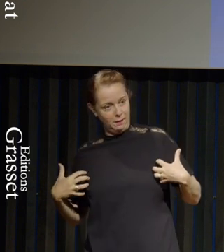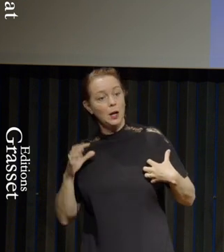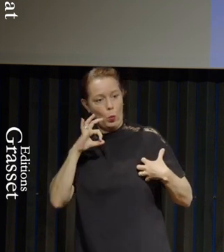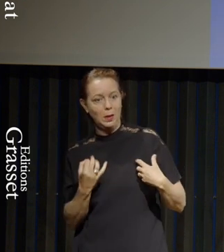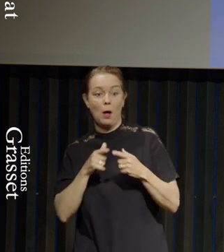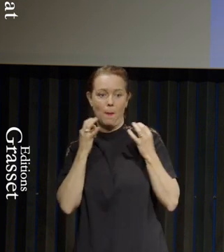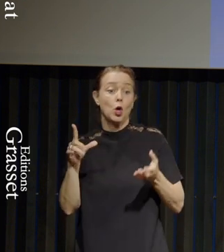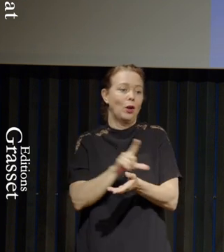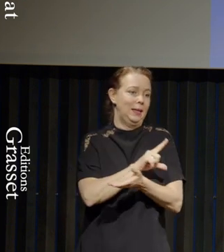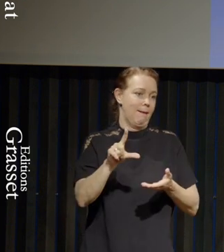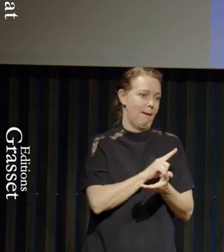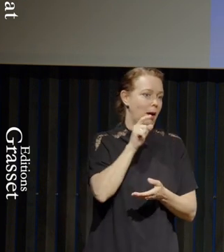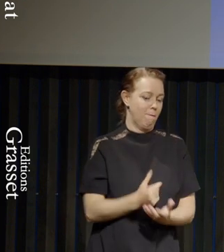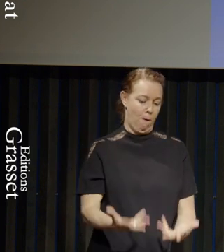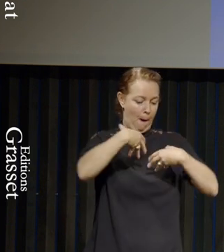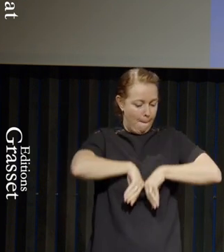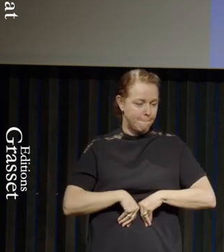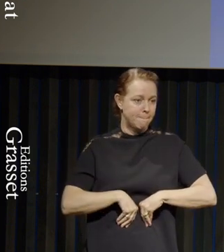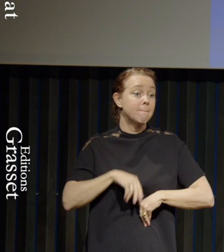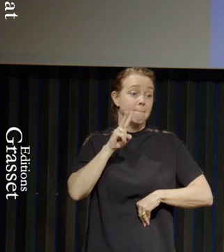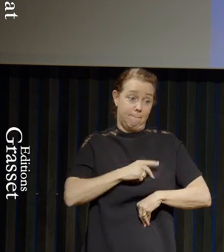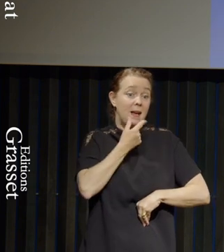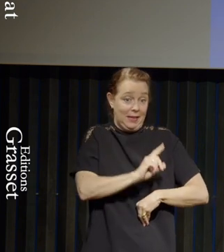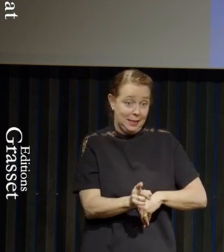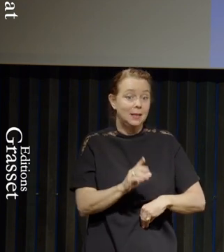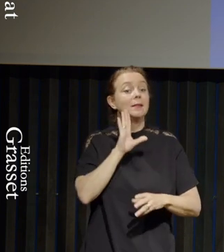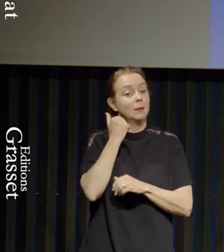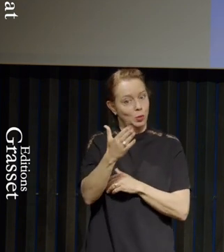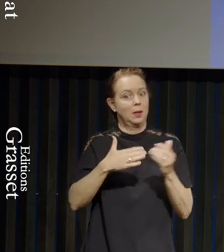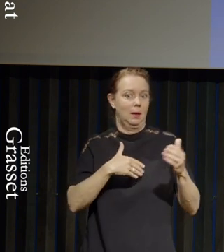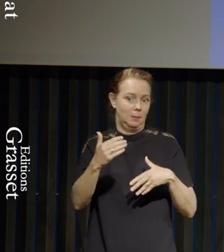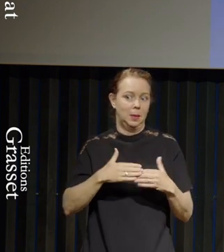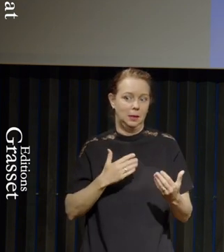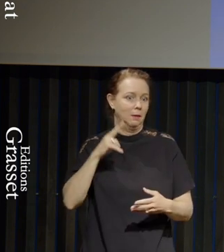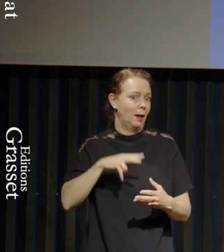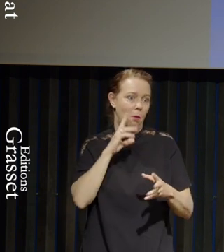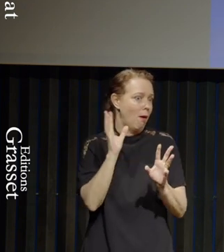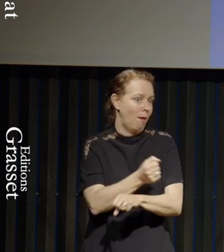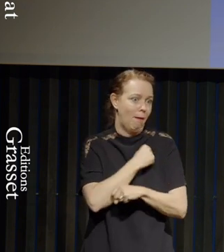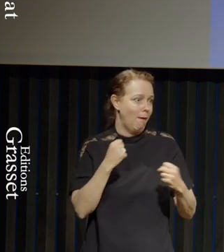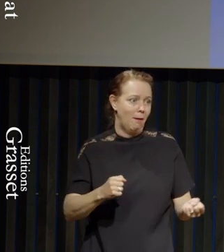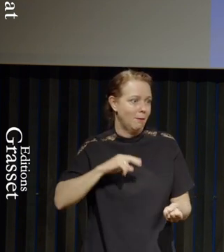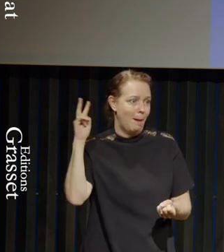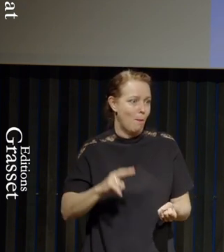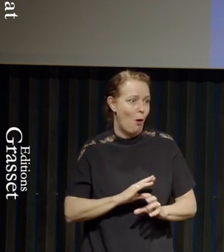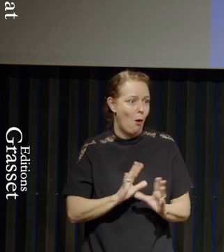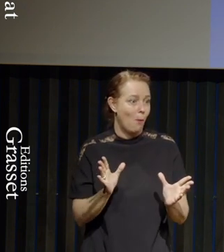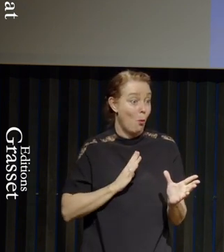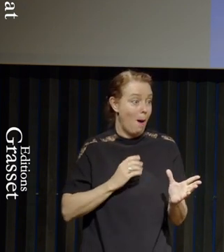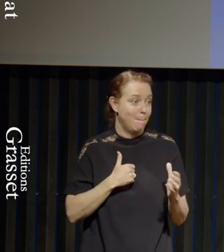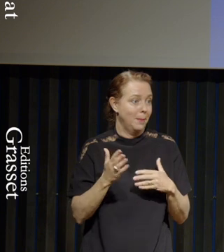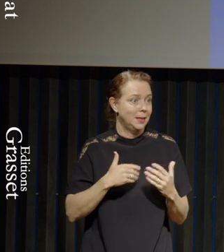un challenge, hein, c'est sûr que c'est pas facile, mais en même temps, c'est ce qui fait que ce métier est absolument fantastique. Il n'y a pas un